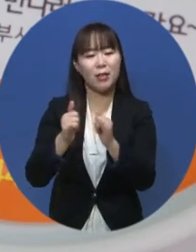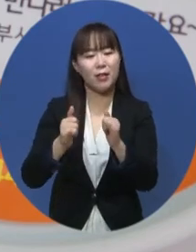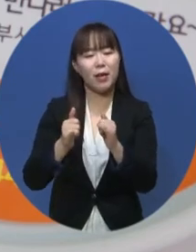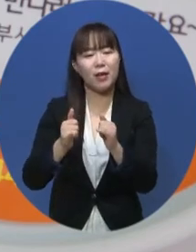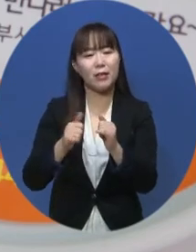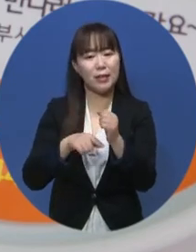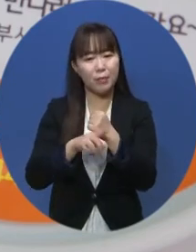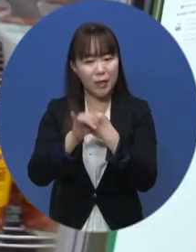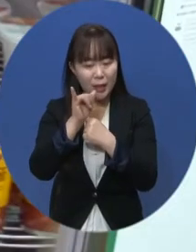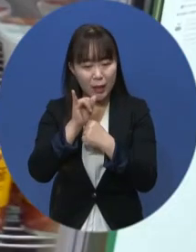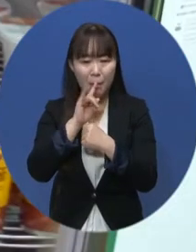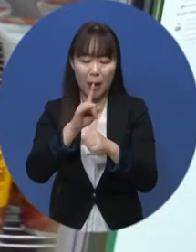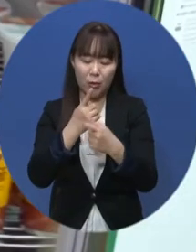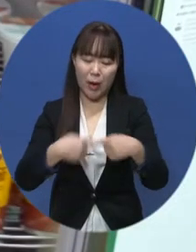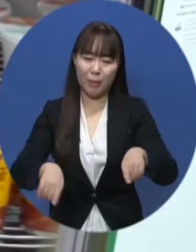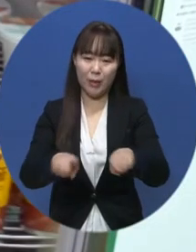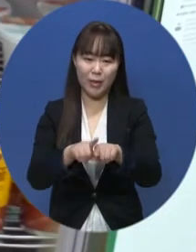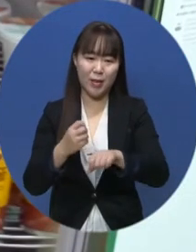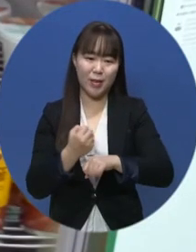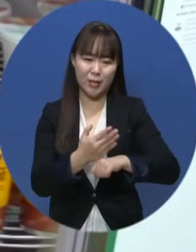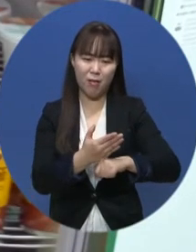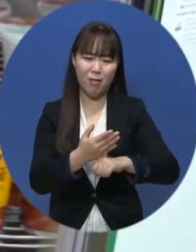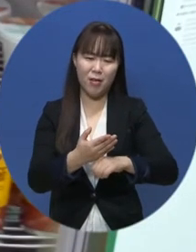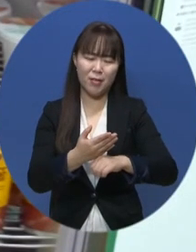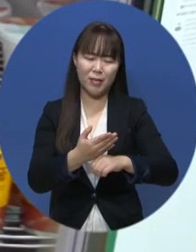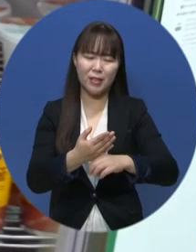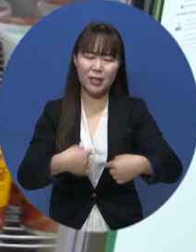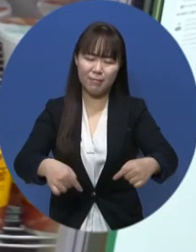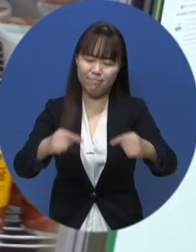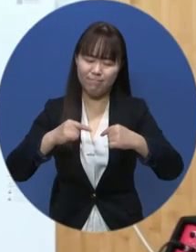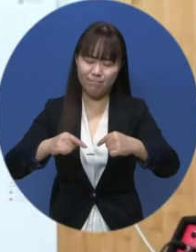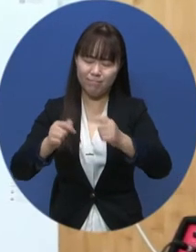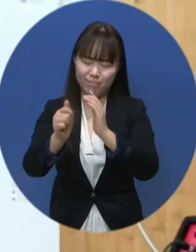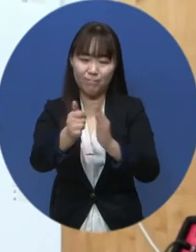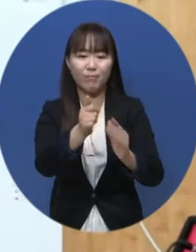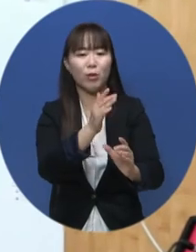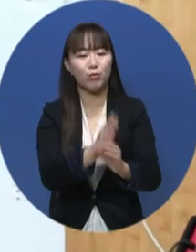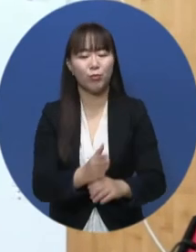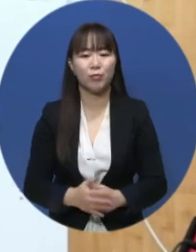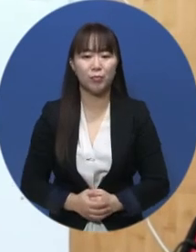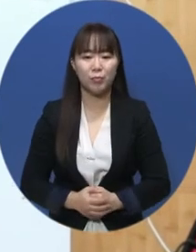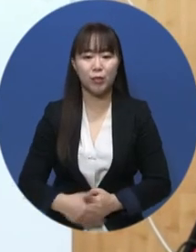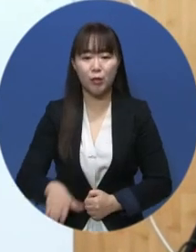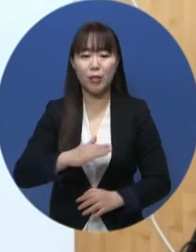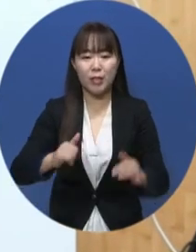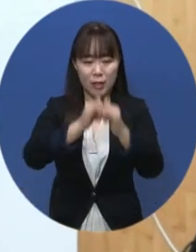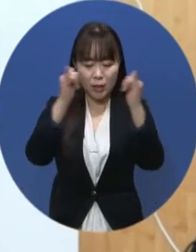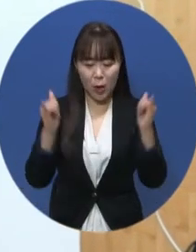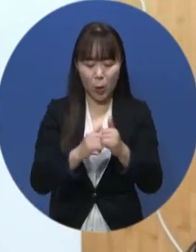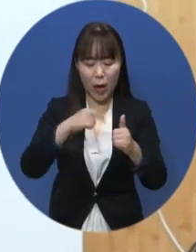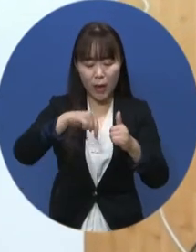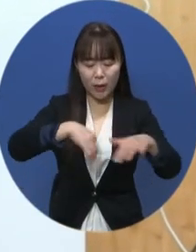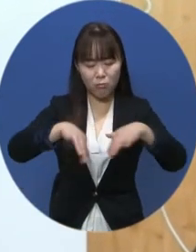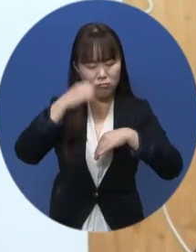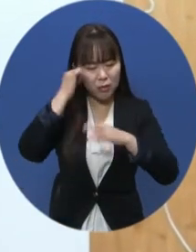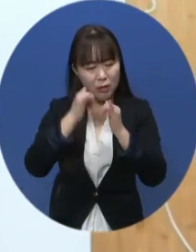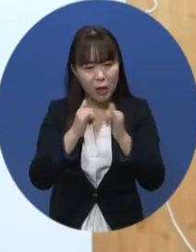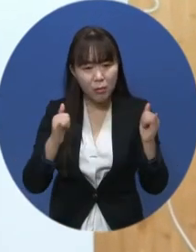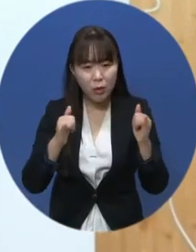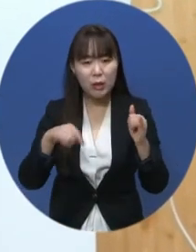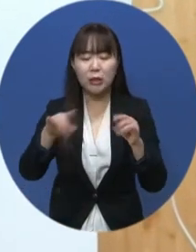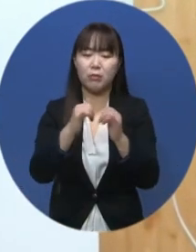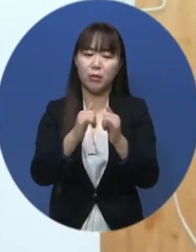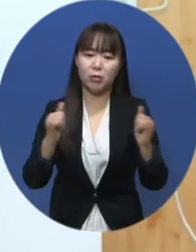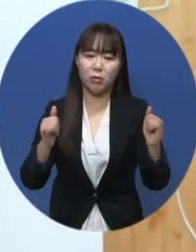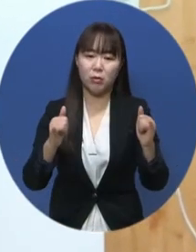응원 메시지를 전하는 등 시민 참여를 이끌어내고 있습니다. 우리 사회 속 노숙인들,